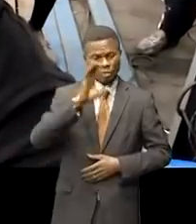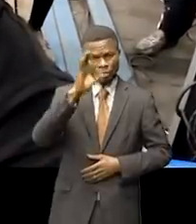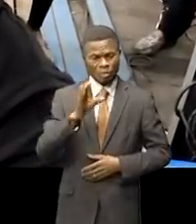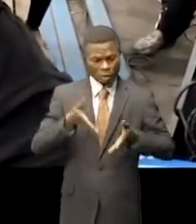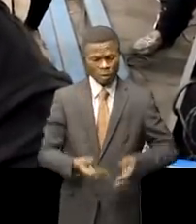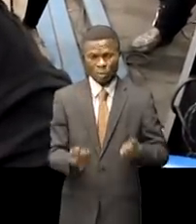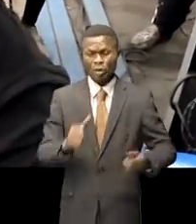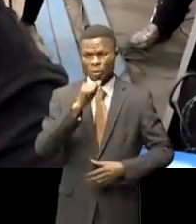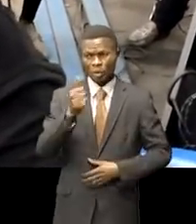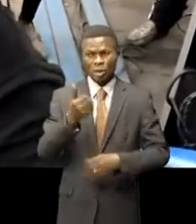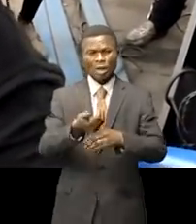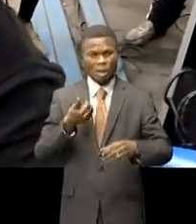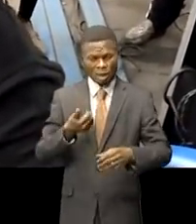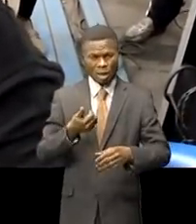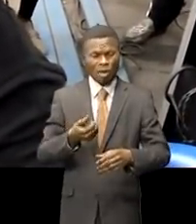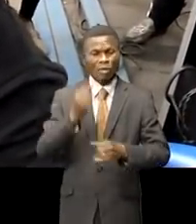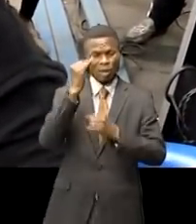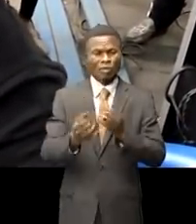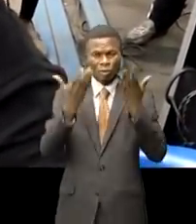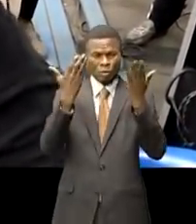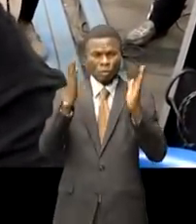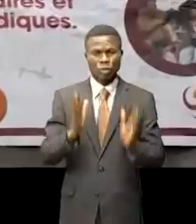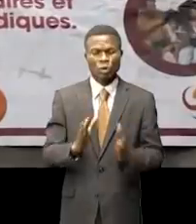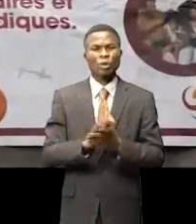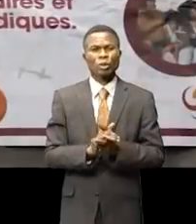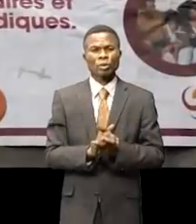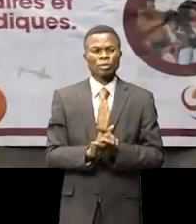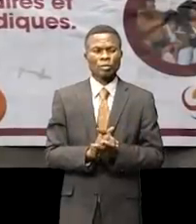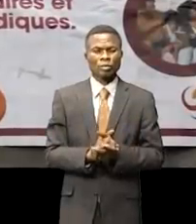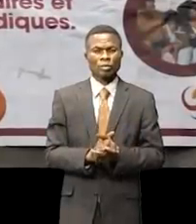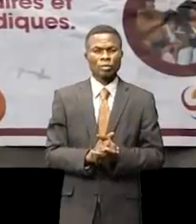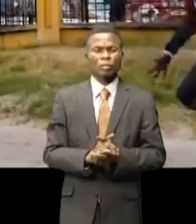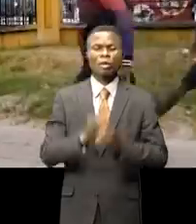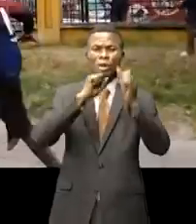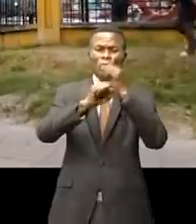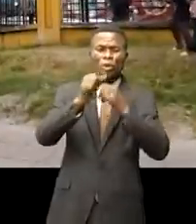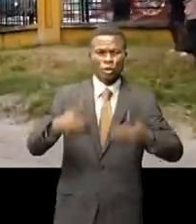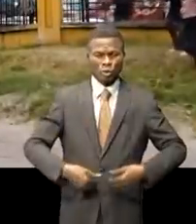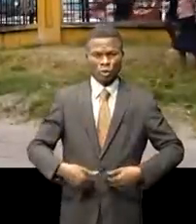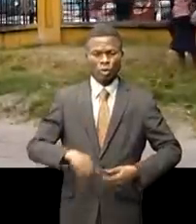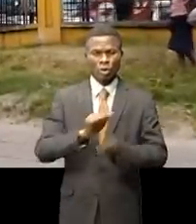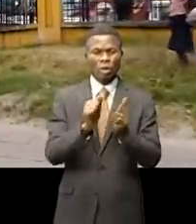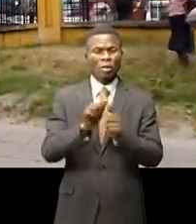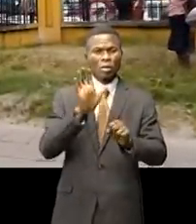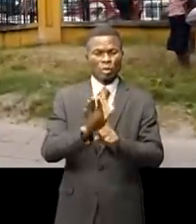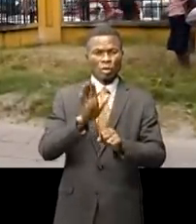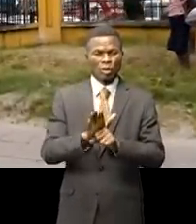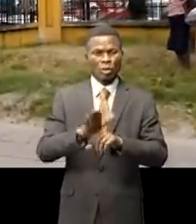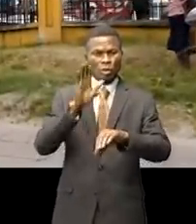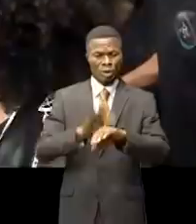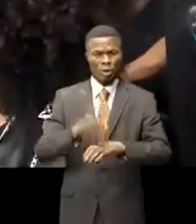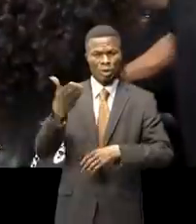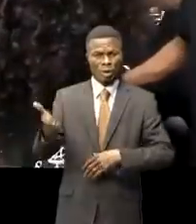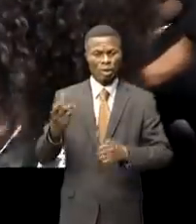avant de terminer des études c'est pour sensibiliser les jeunes sur les différents problèmes qui sont les leurs